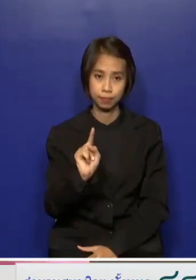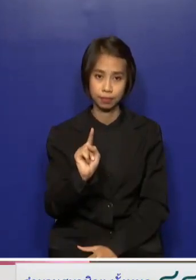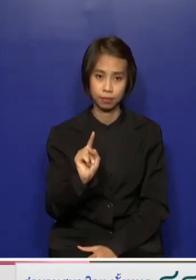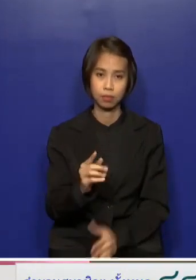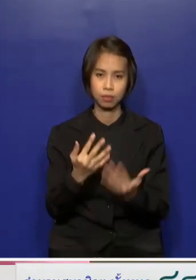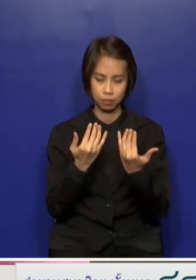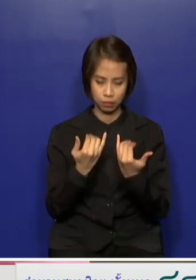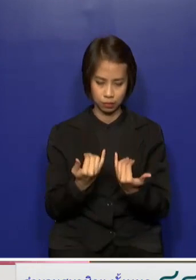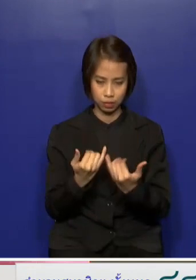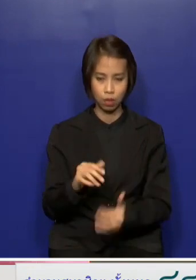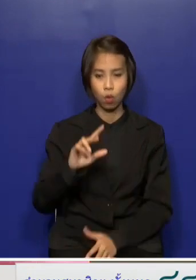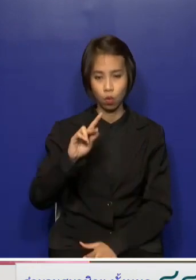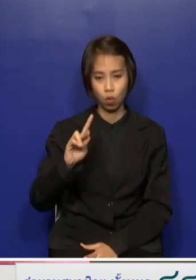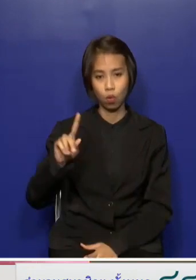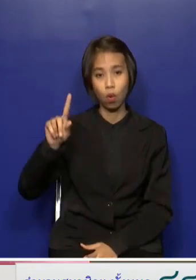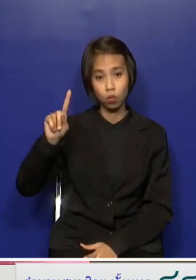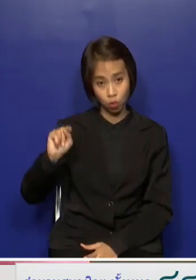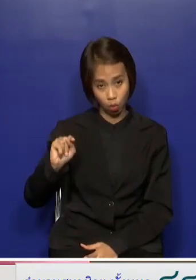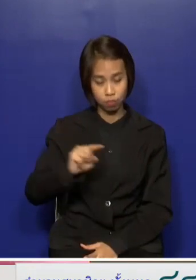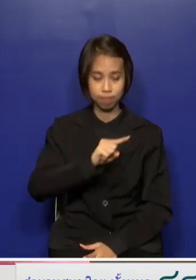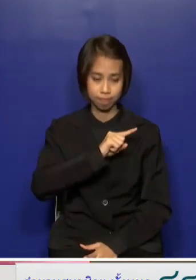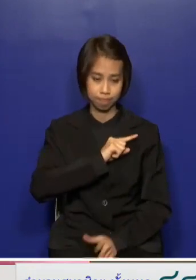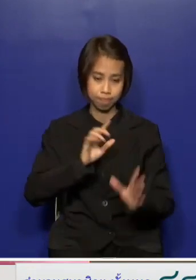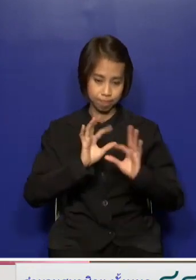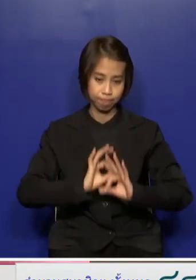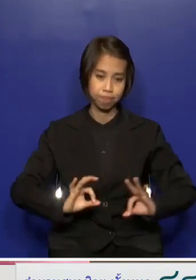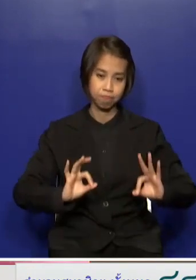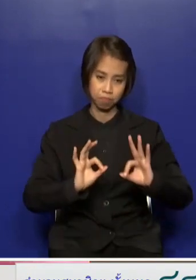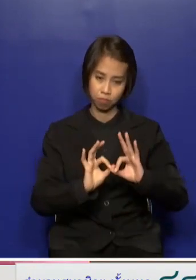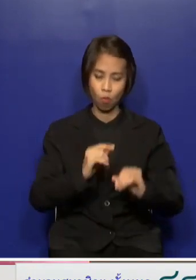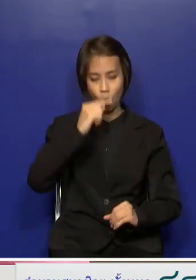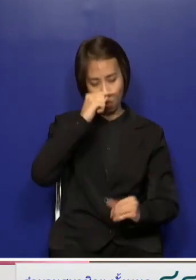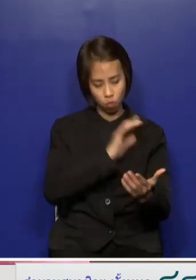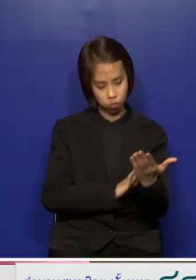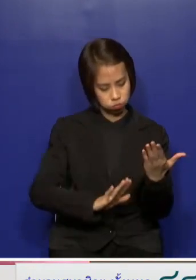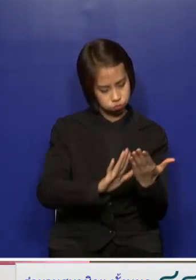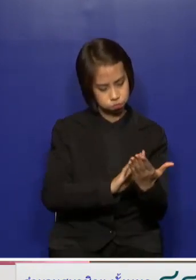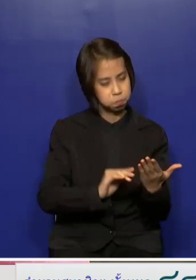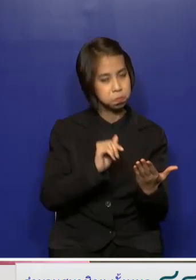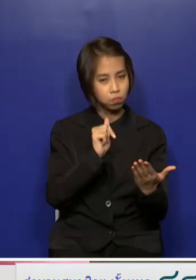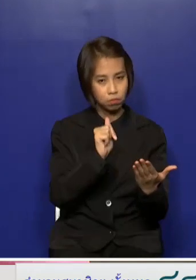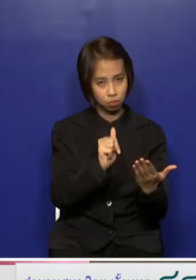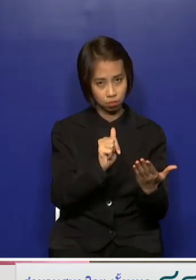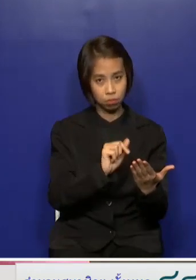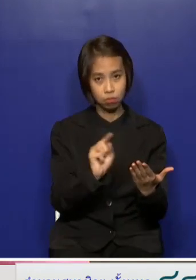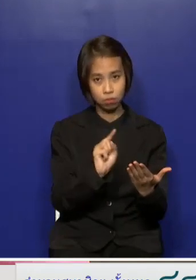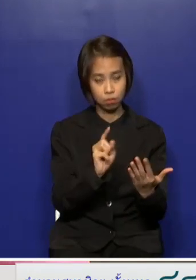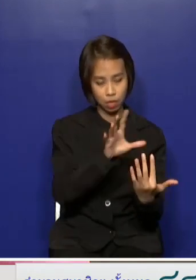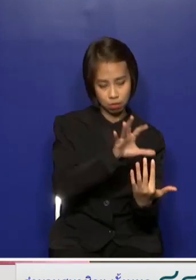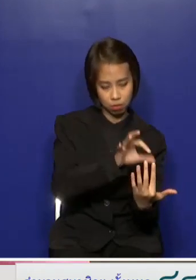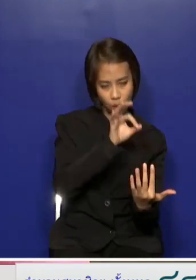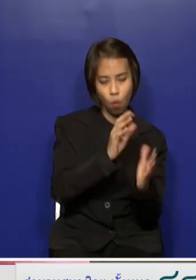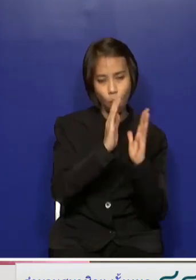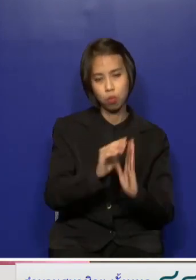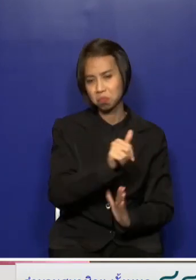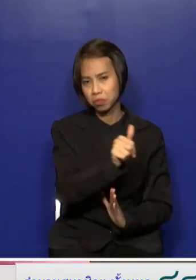กต.มีบทบาทความสำคัญนะครับกับประเทศไทยเป็นอย่างยิ่งนะครับเป็นการที่คัดคนที่ดีๆคน